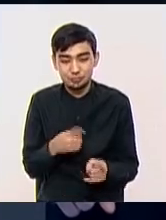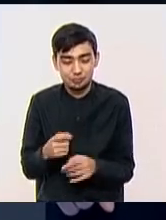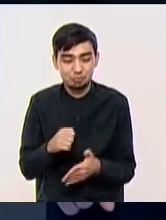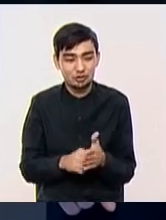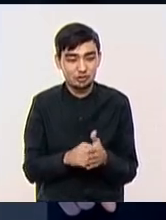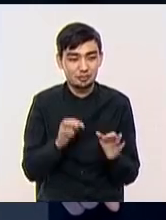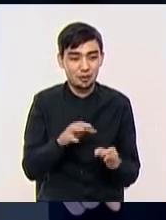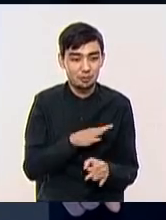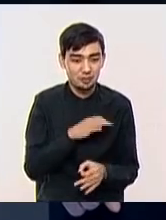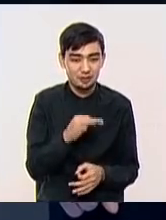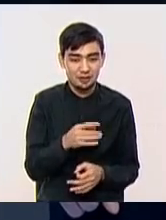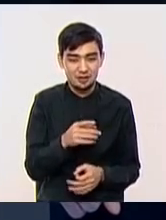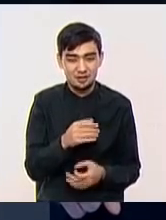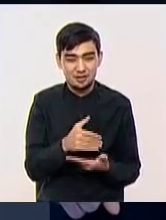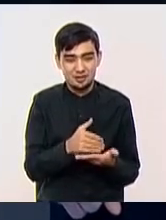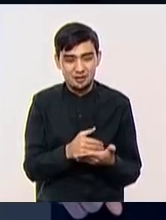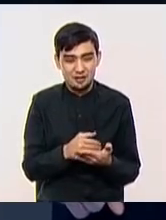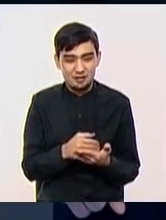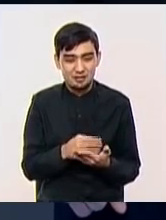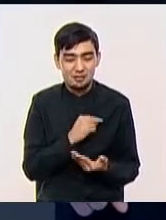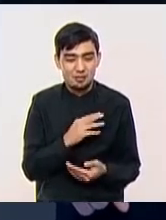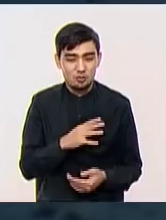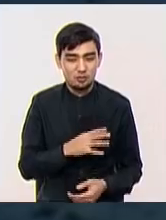себебін жүйедегі ақаумен байланыстырып отыр.